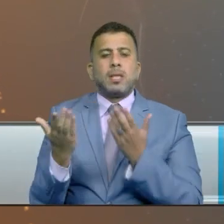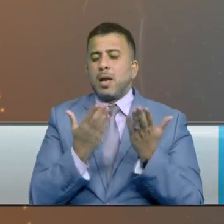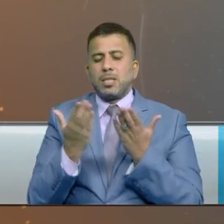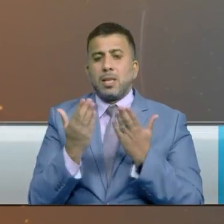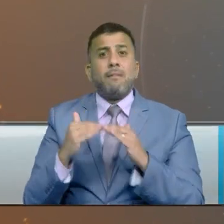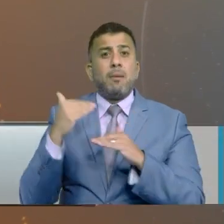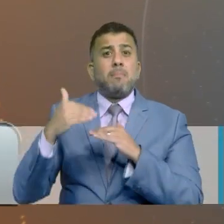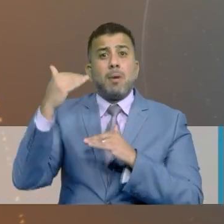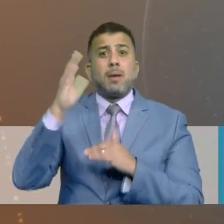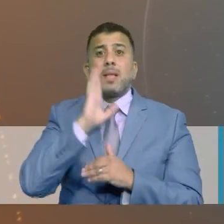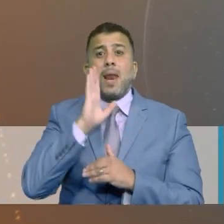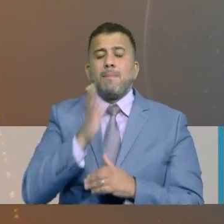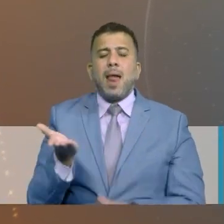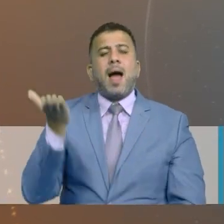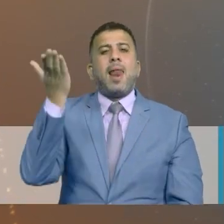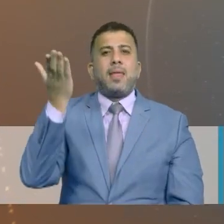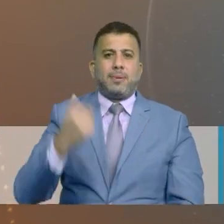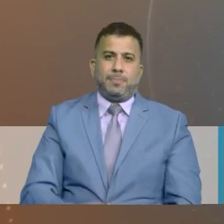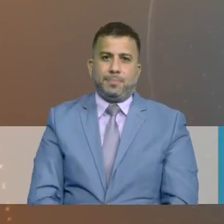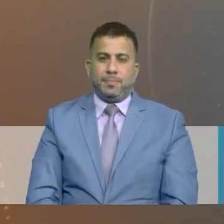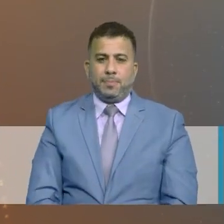لدراستها في مرحله التعليم العالي